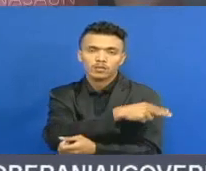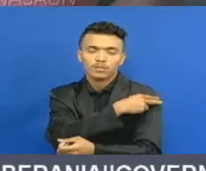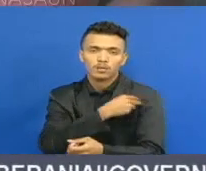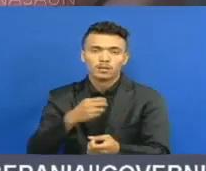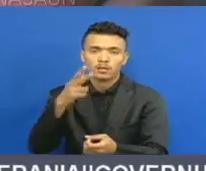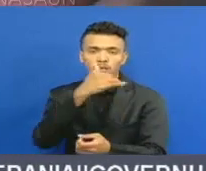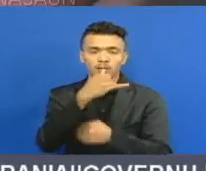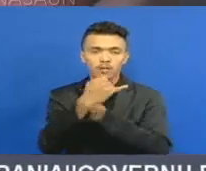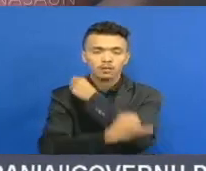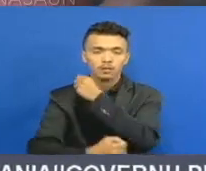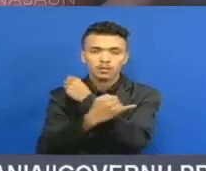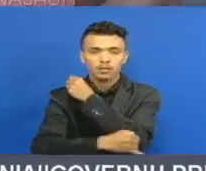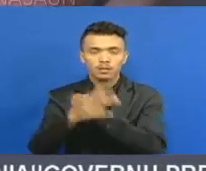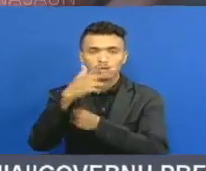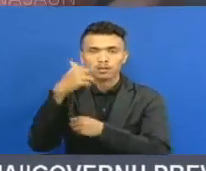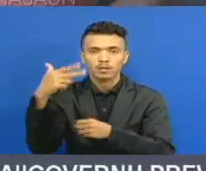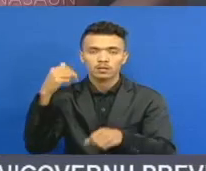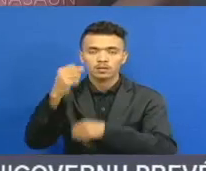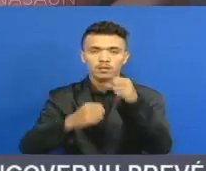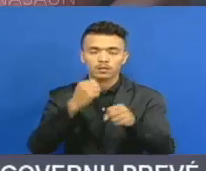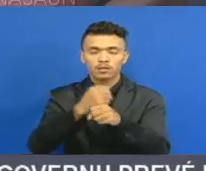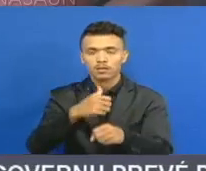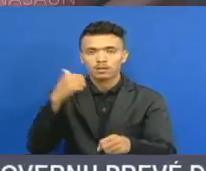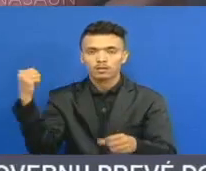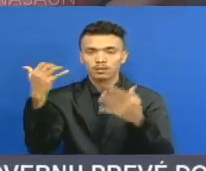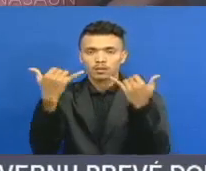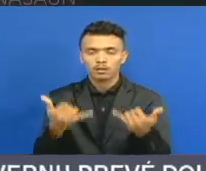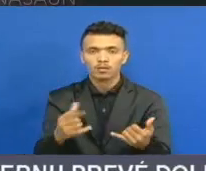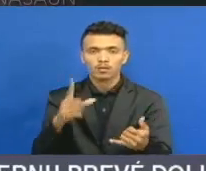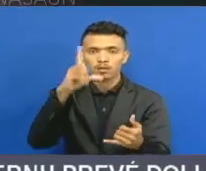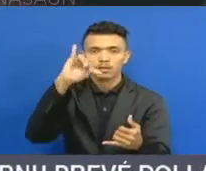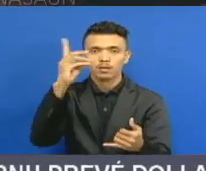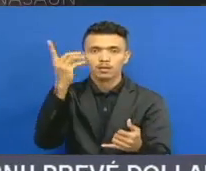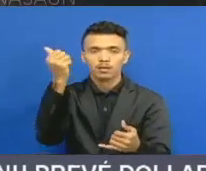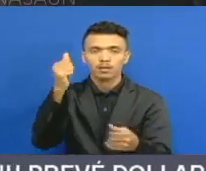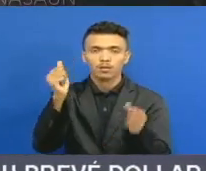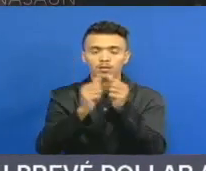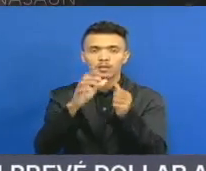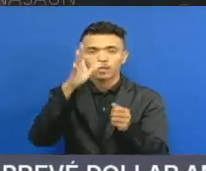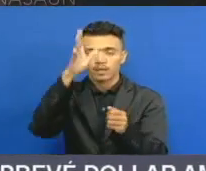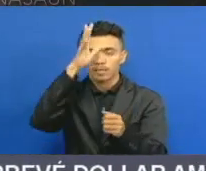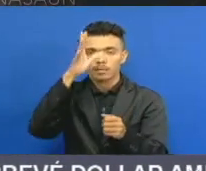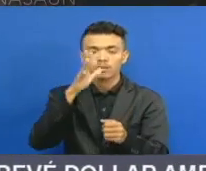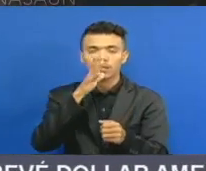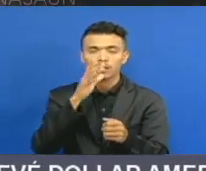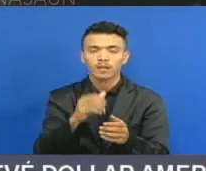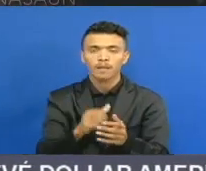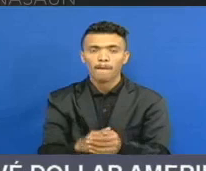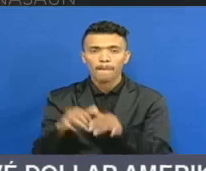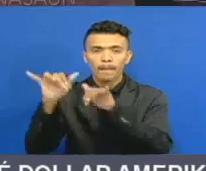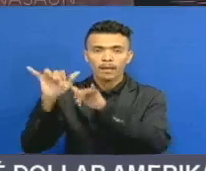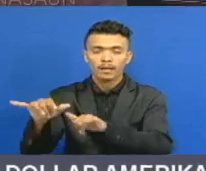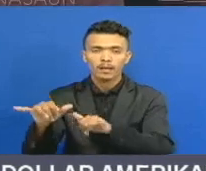Semanggi, Jakarta, Indonesia, tinang koto. Dadaune Lídia dos Santos hodi amang no inang, Delfina dos Santos, ela